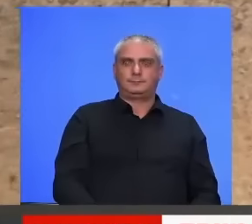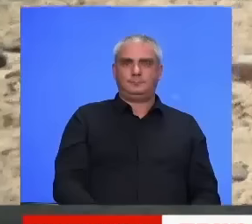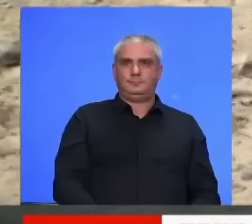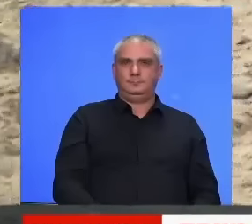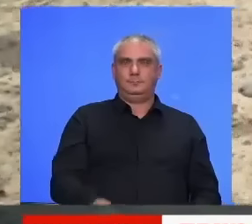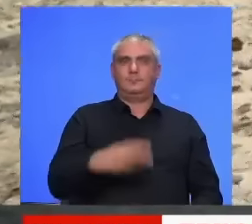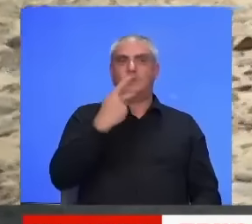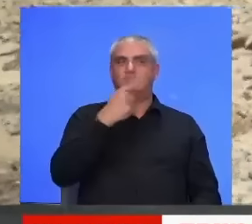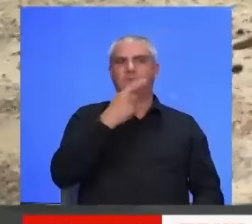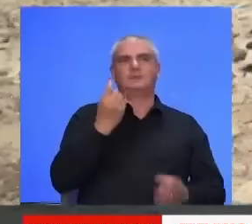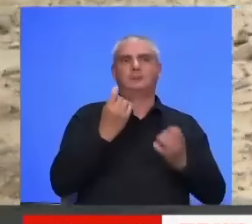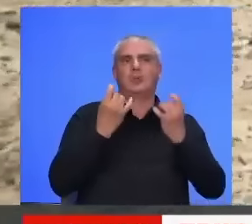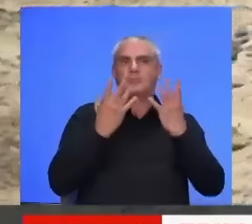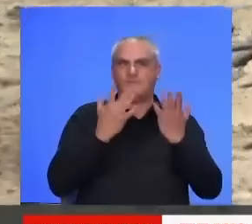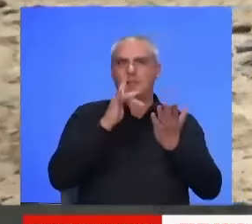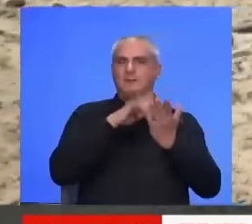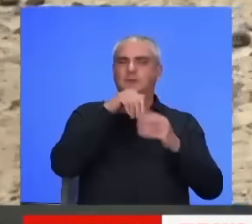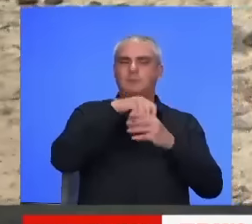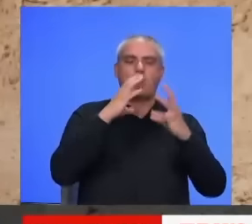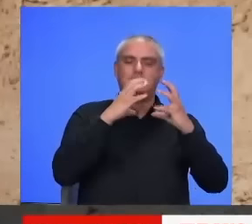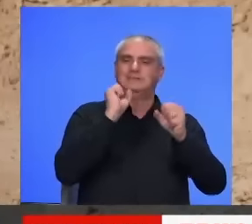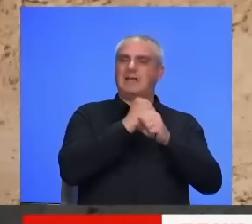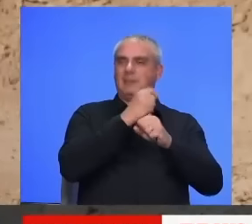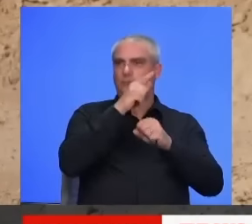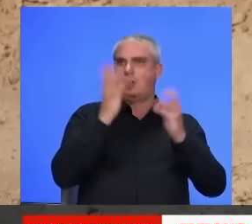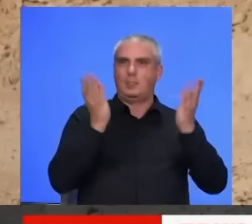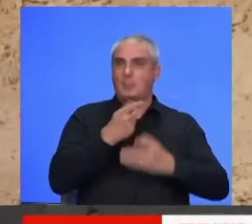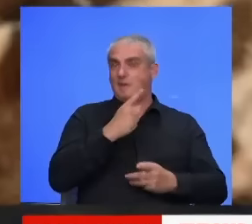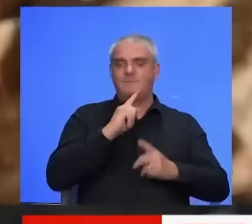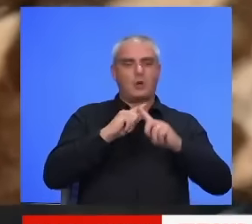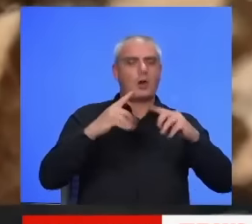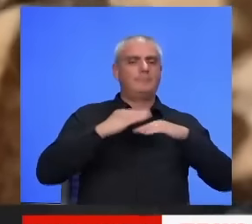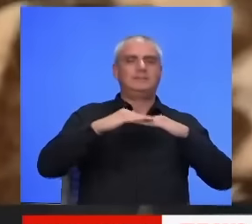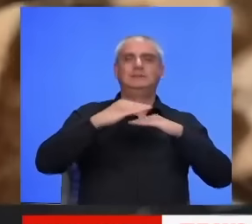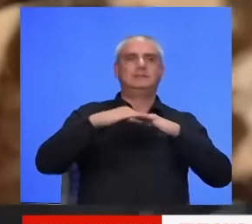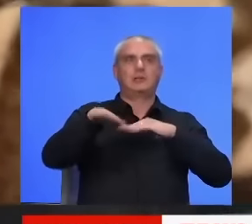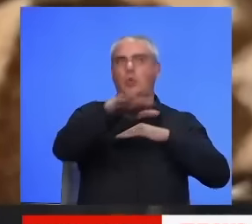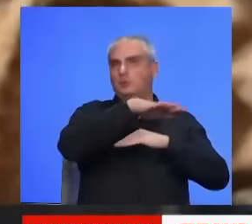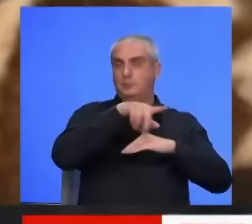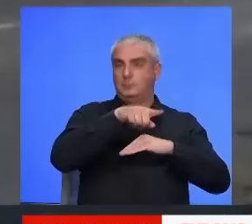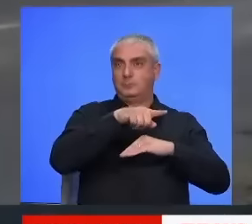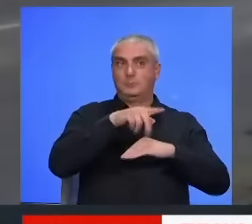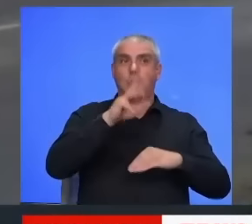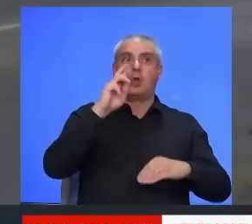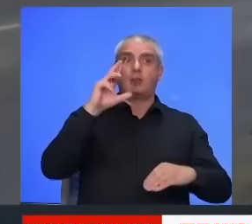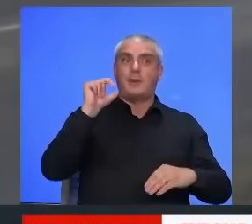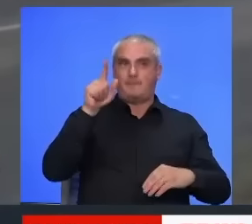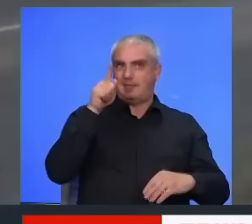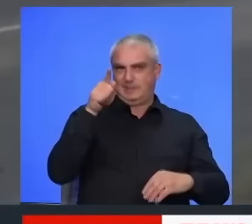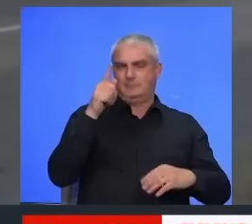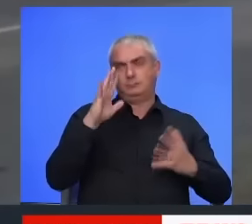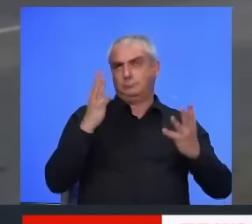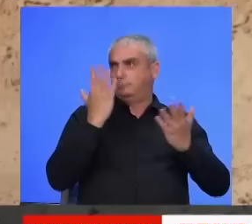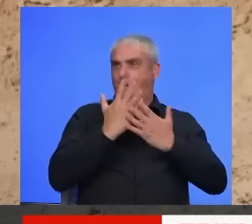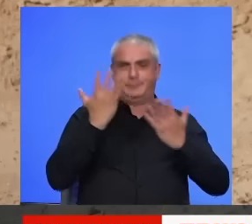פוספטים זה משאב טבע שנמצא בסלעים בנגב, בכל מיני שדות. אז רותם אמפרט, היא בערך כבר